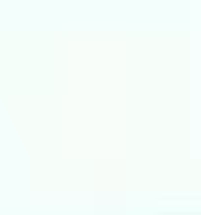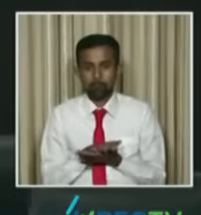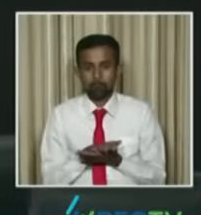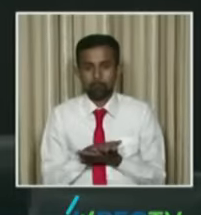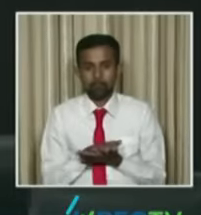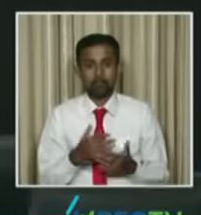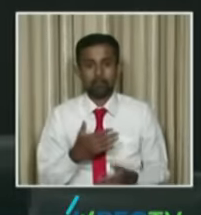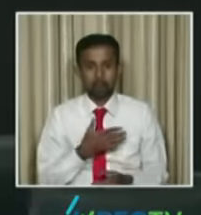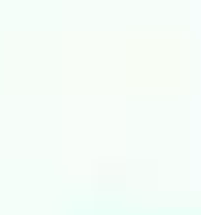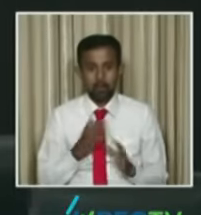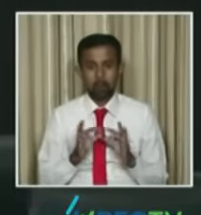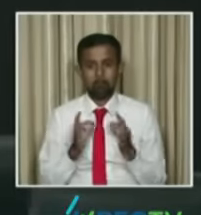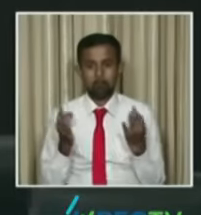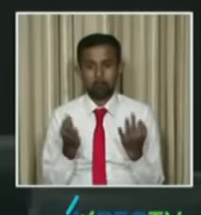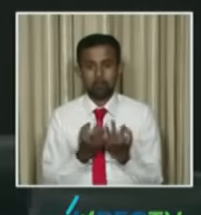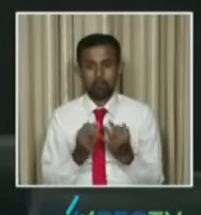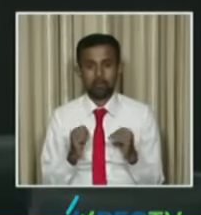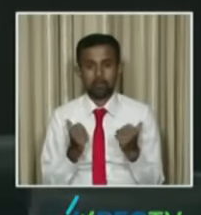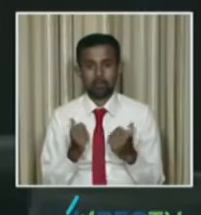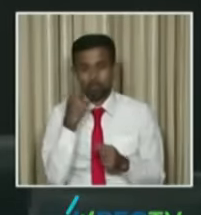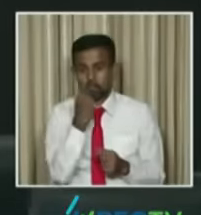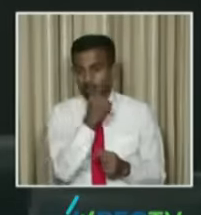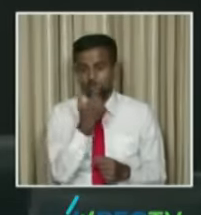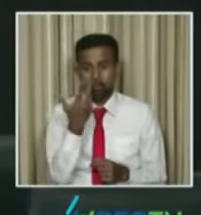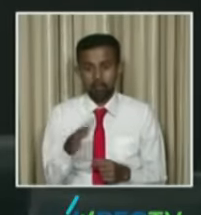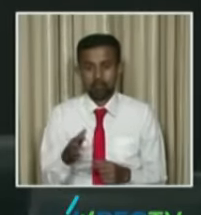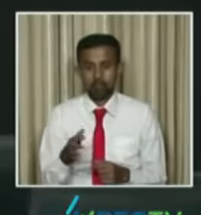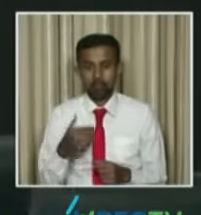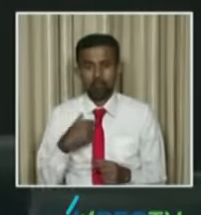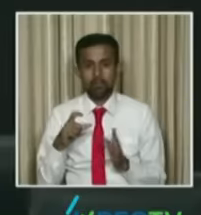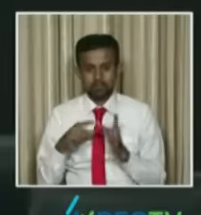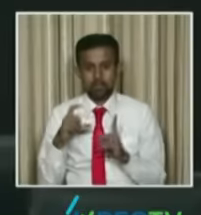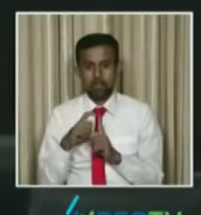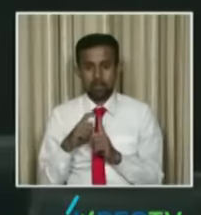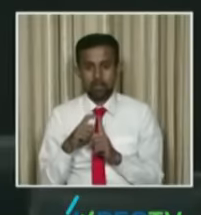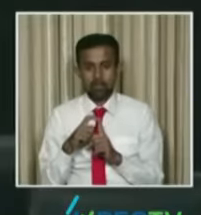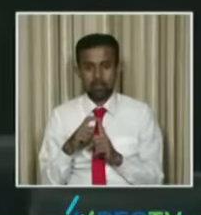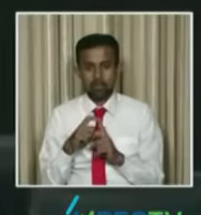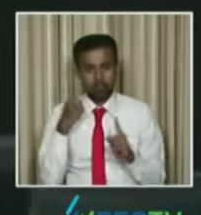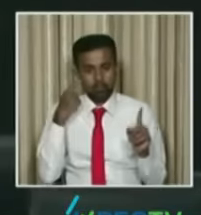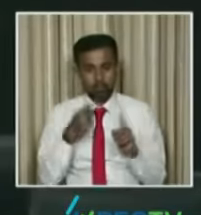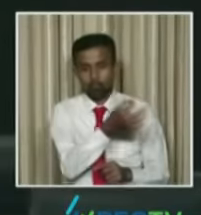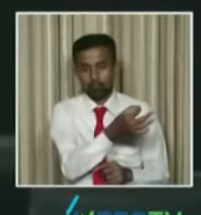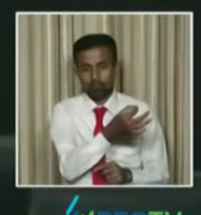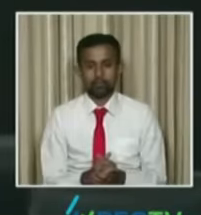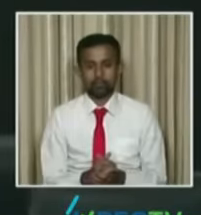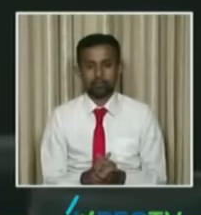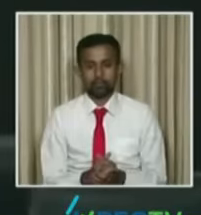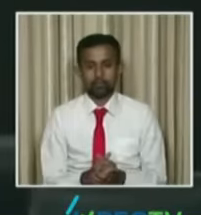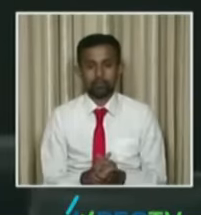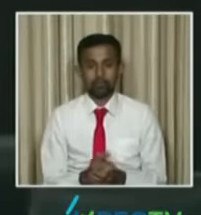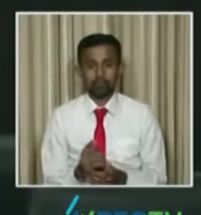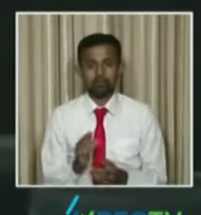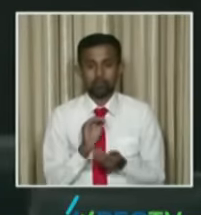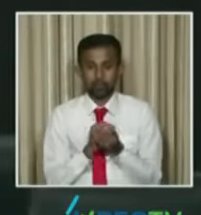තුල මගේ පවුලේ ජීවිතයේ අවදානමක් තියෙනවා. දැන් අපරාධ පරීක්ෂණ දෙපාර්තමේන්තුවේ මේ සම්බන්ධයෙන් පැමිණිල්ලකුත් දැම්මා.